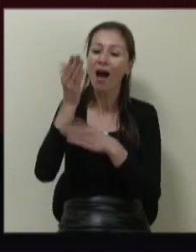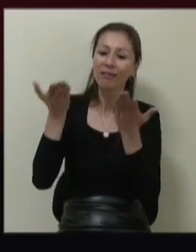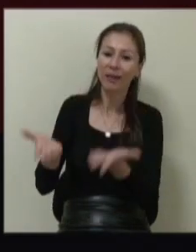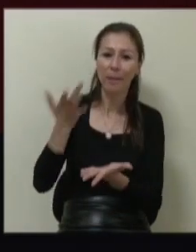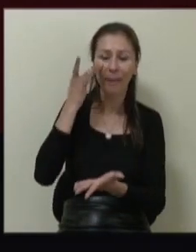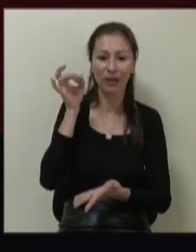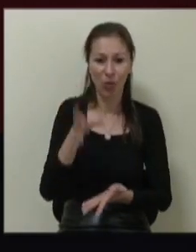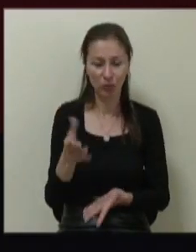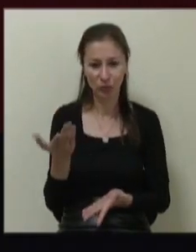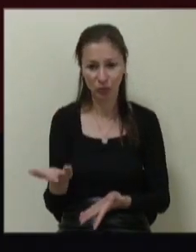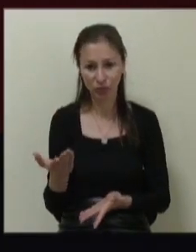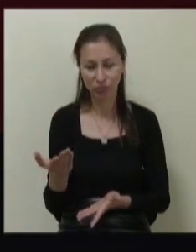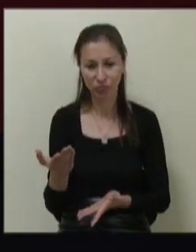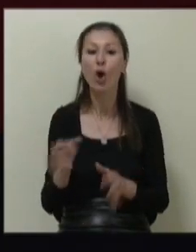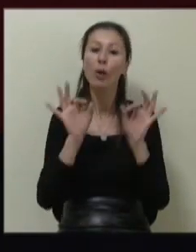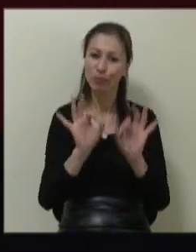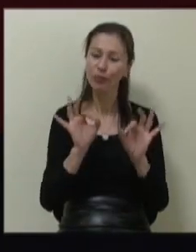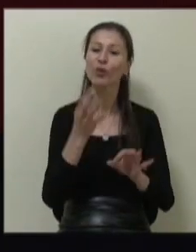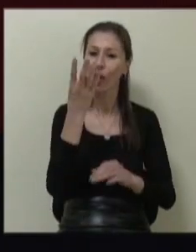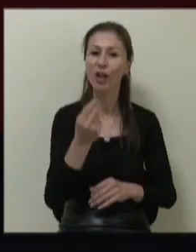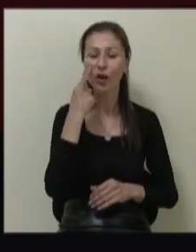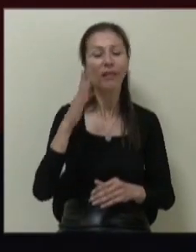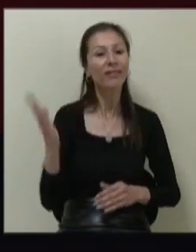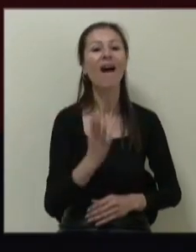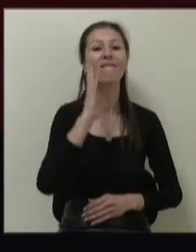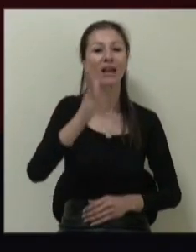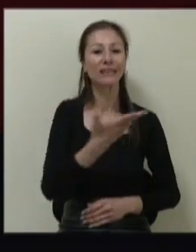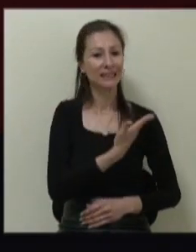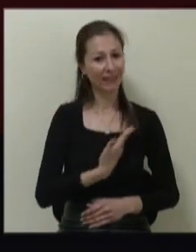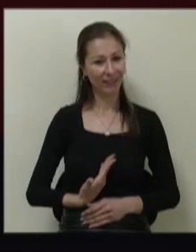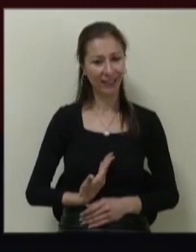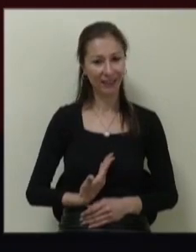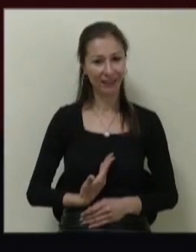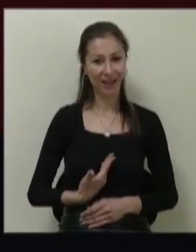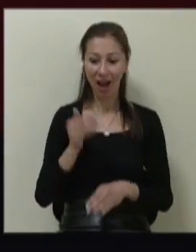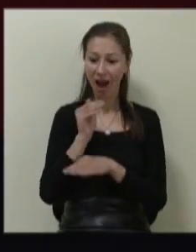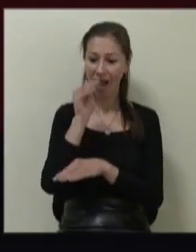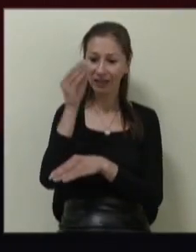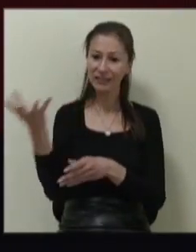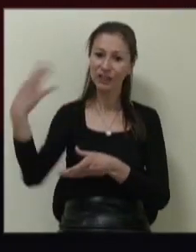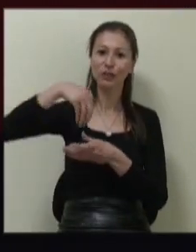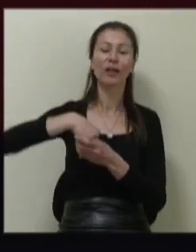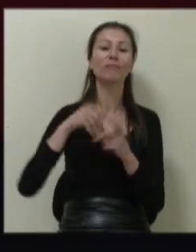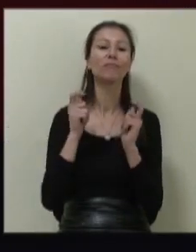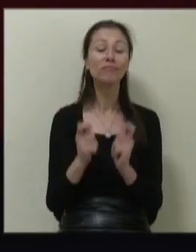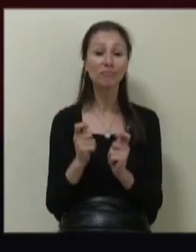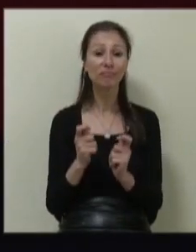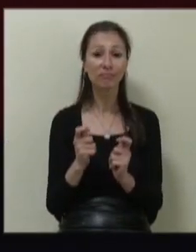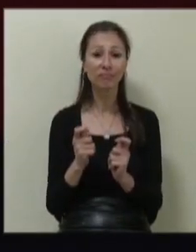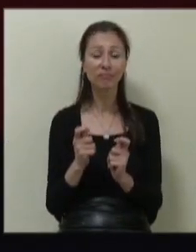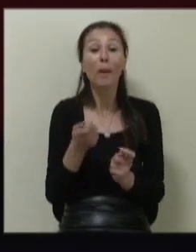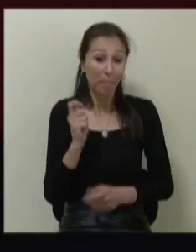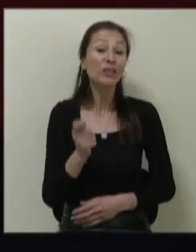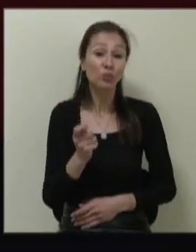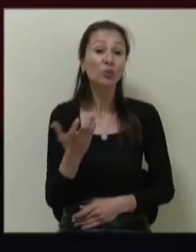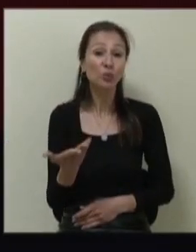belirliyoruz. Mümkün olduğunca daha fazla sevgiyi hayatın içine katmak zorundayız.